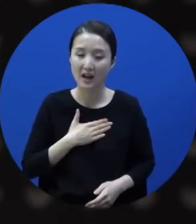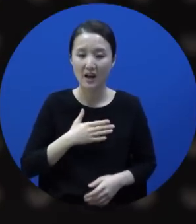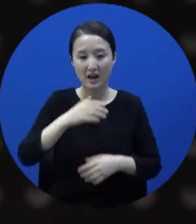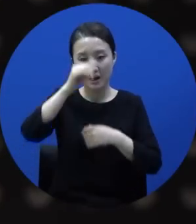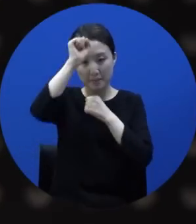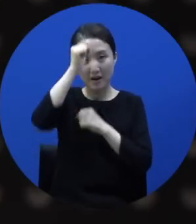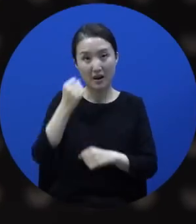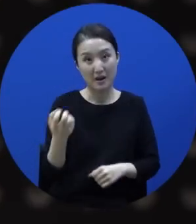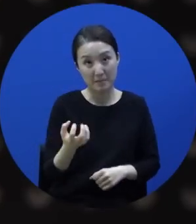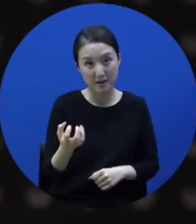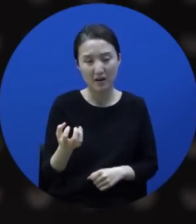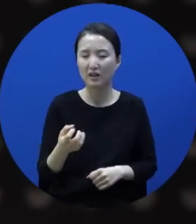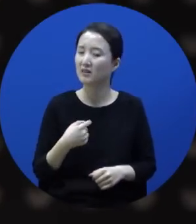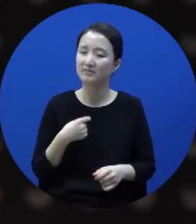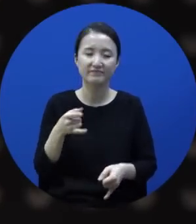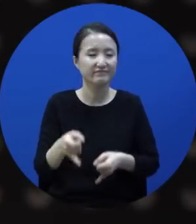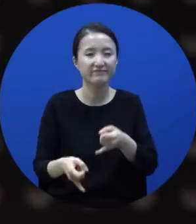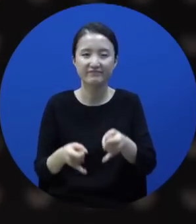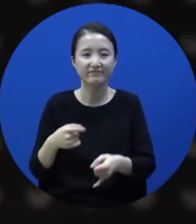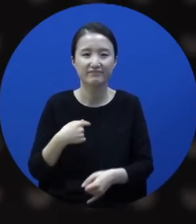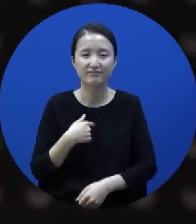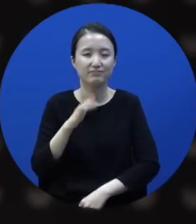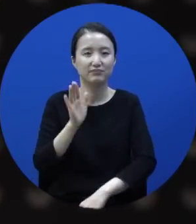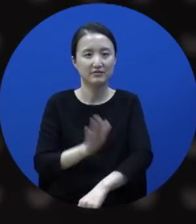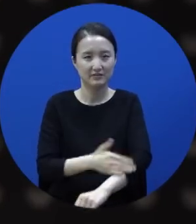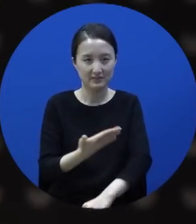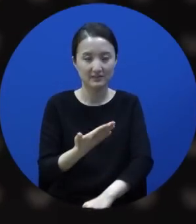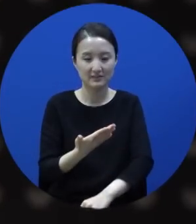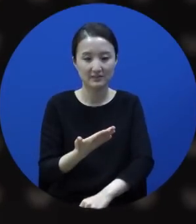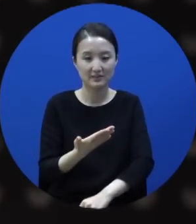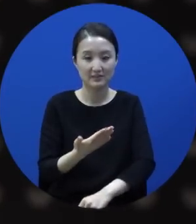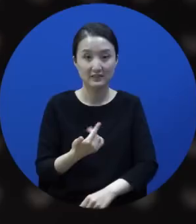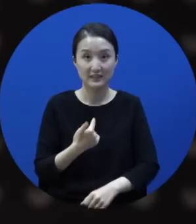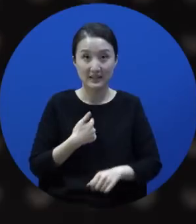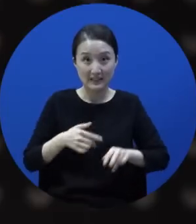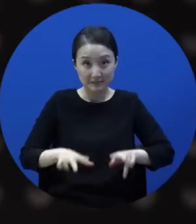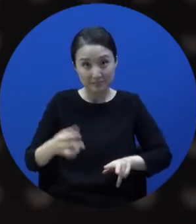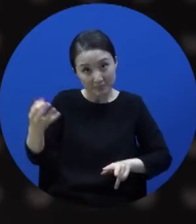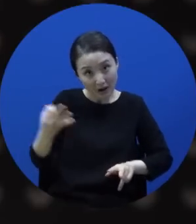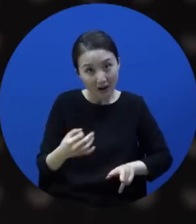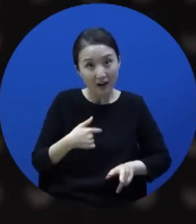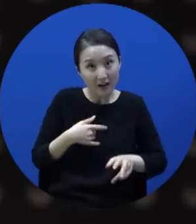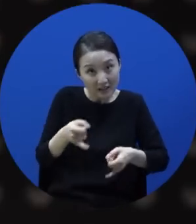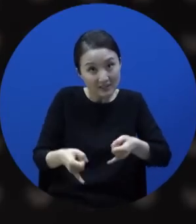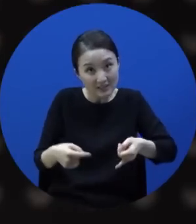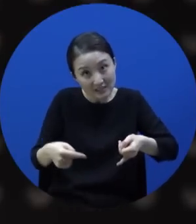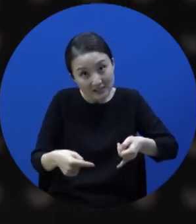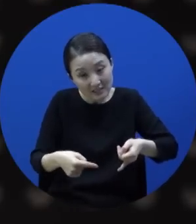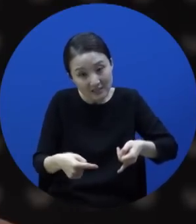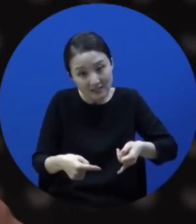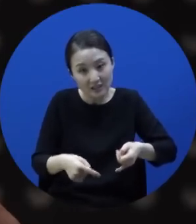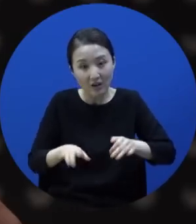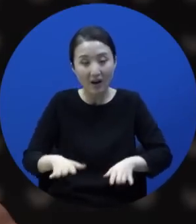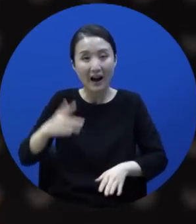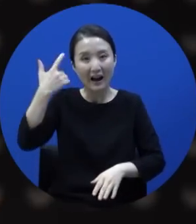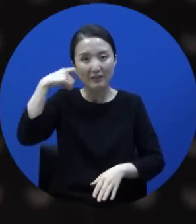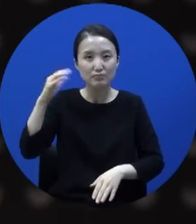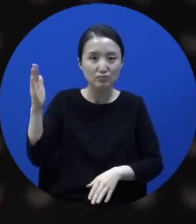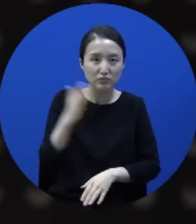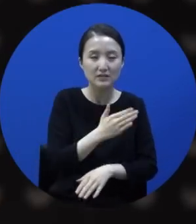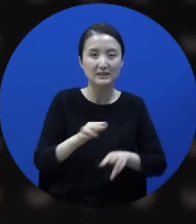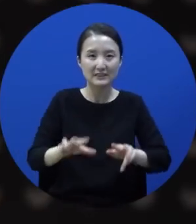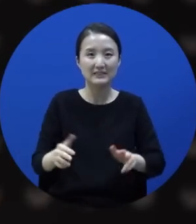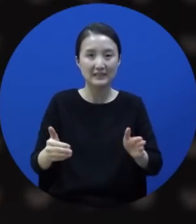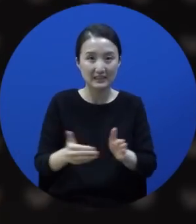나는 발 아픈 신발은 절대 못 신는 사람이야. 근데 나 지금 신고 있는 내가 파는 이 신발 오늘